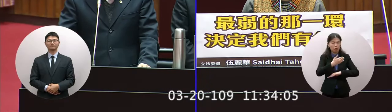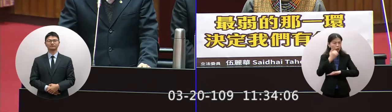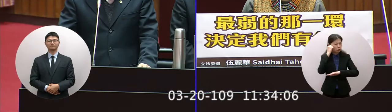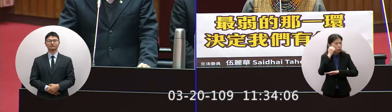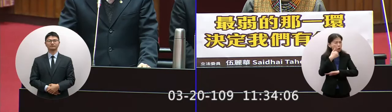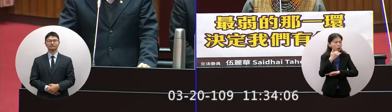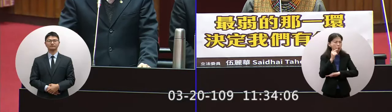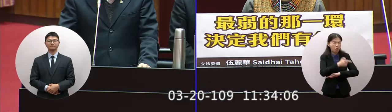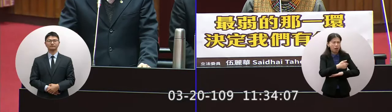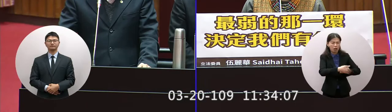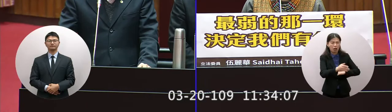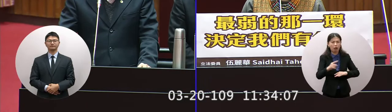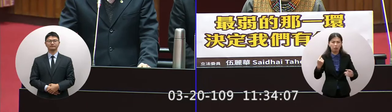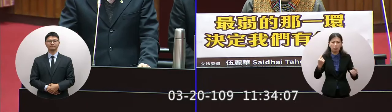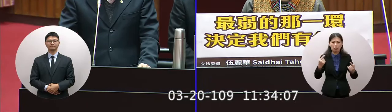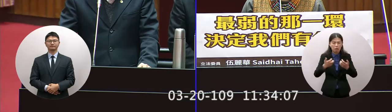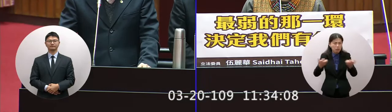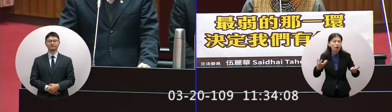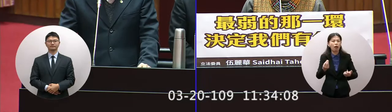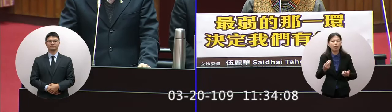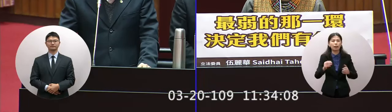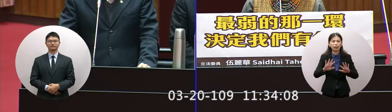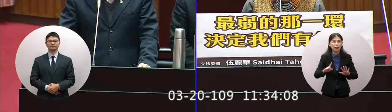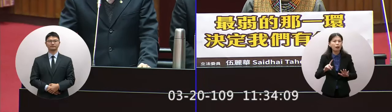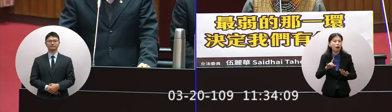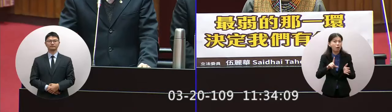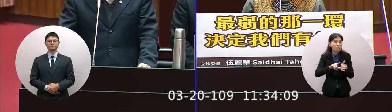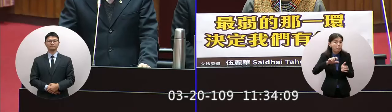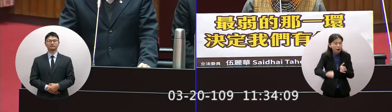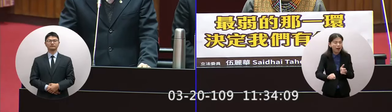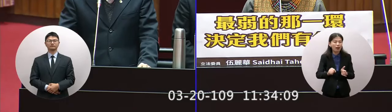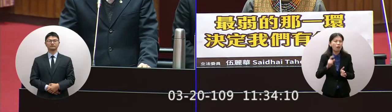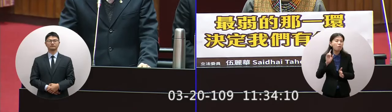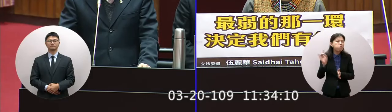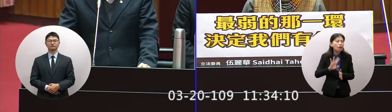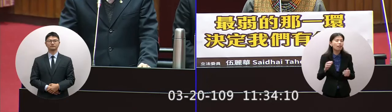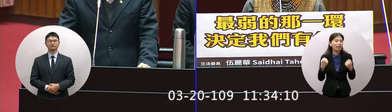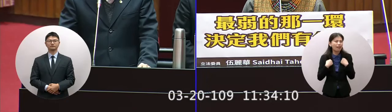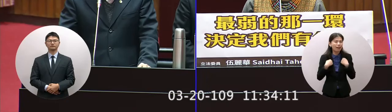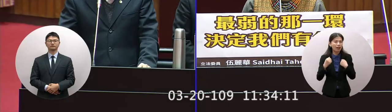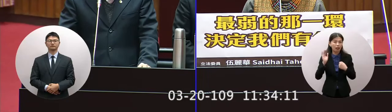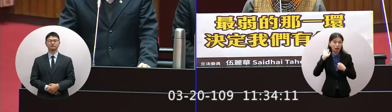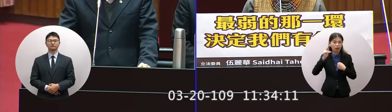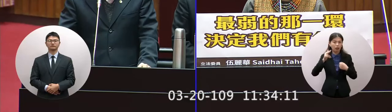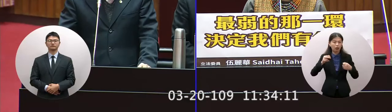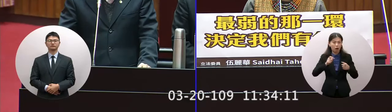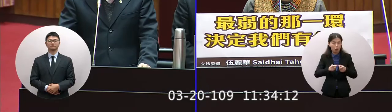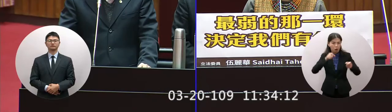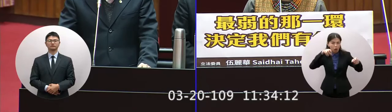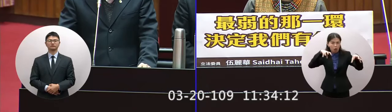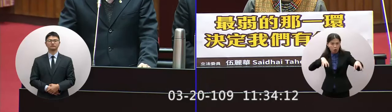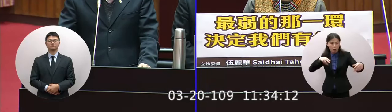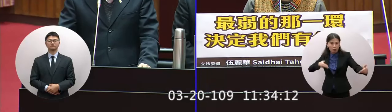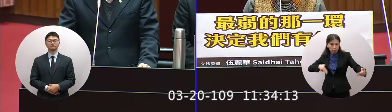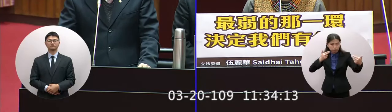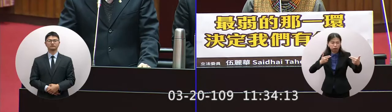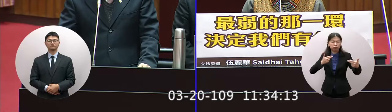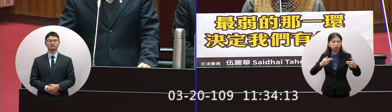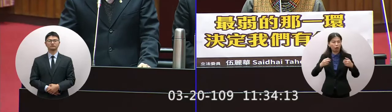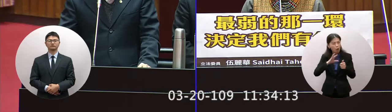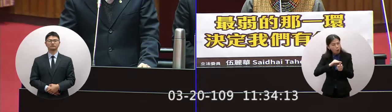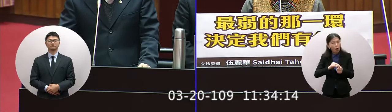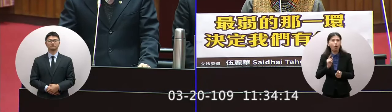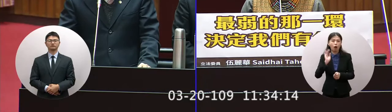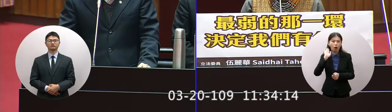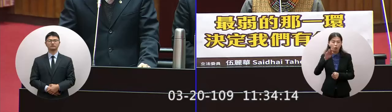过这一次疫情，当作是我们一个战备演练。那未来的教育透过远距，我想呢可以拉近彼此的距离